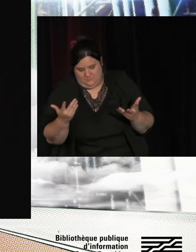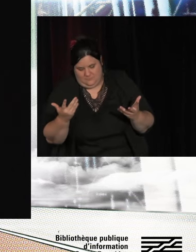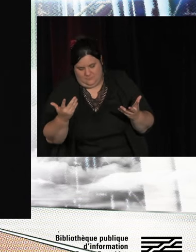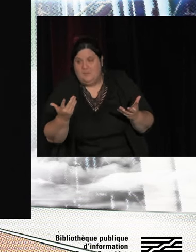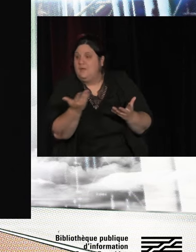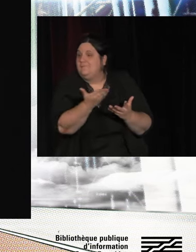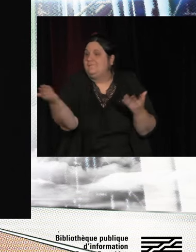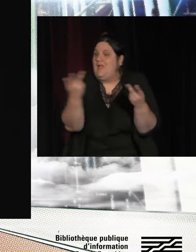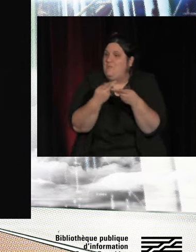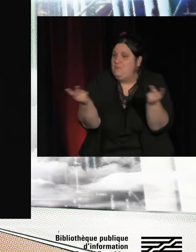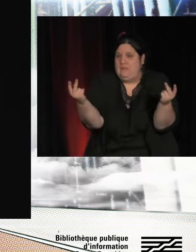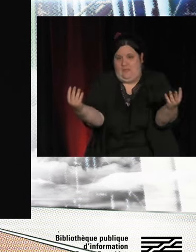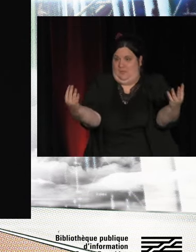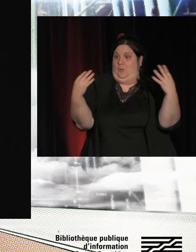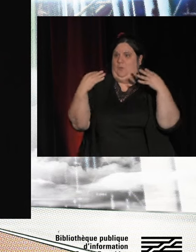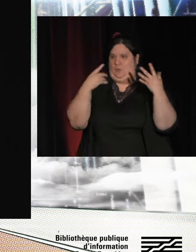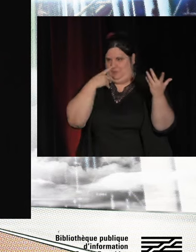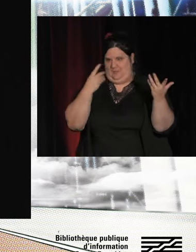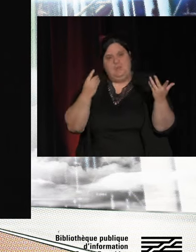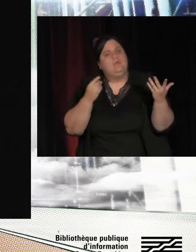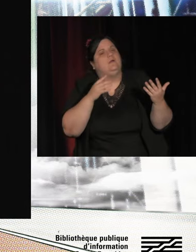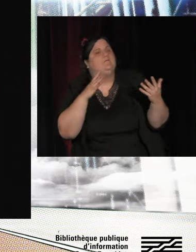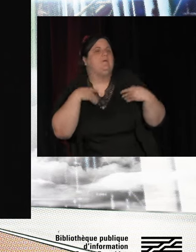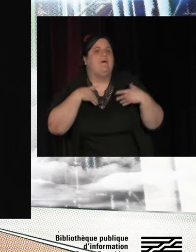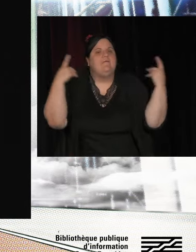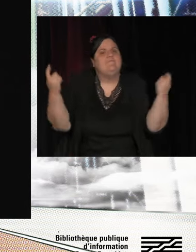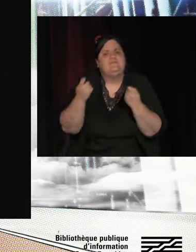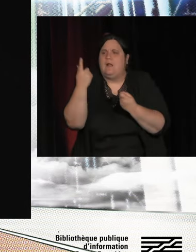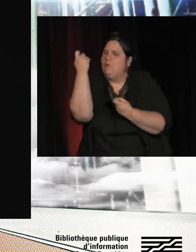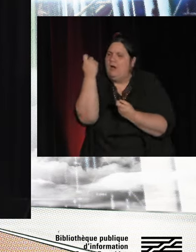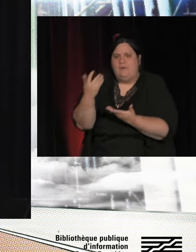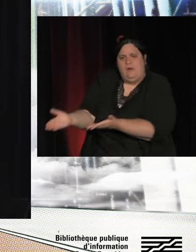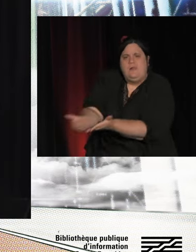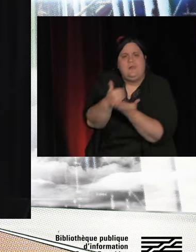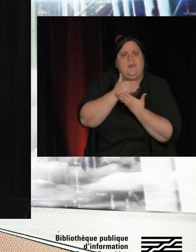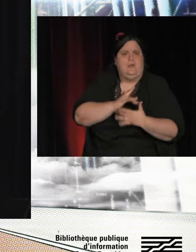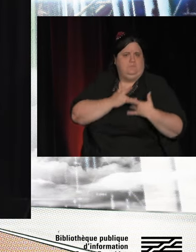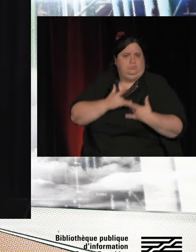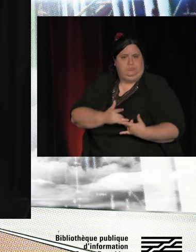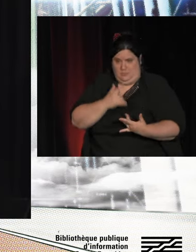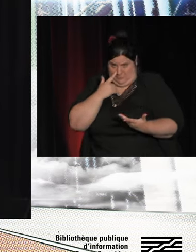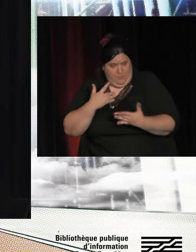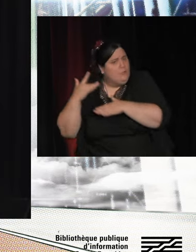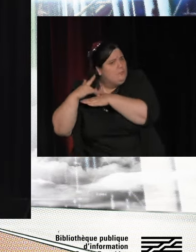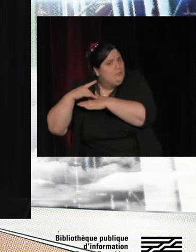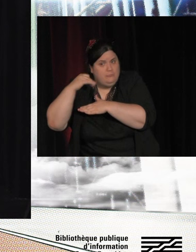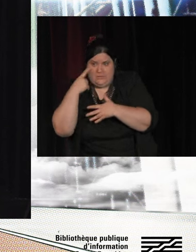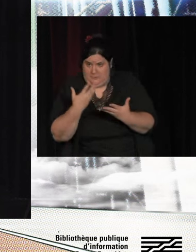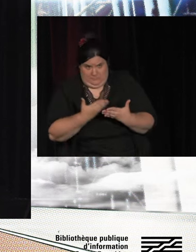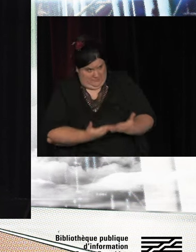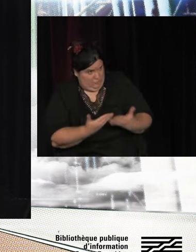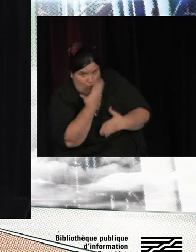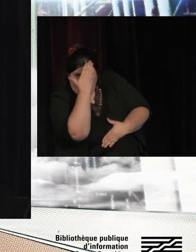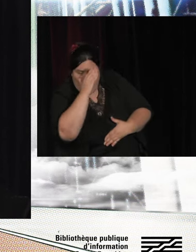devant un vrai public, mais pour autre chose qu'un marathon caritatif. Quand j'étais à Lyon l'année dernière, j'ai fait un truc qui s'appelle donc